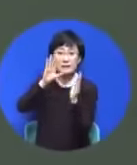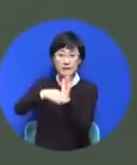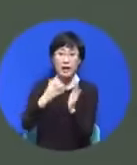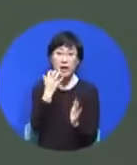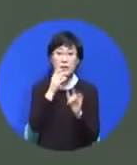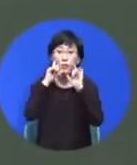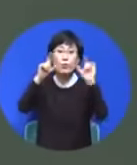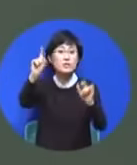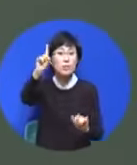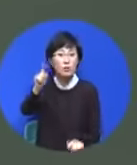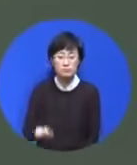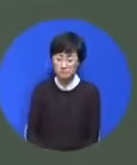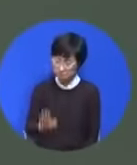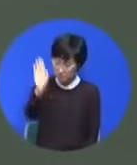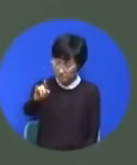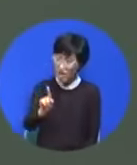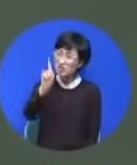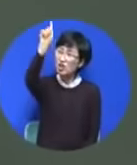법습니다입니다서